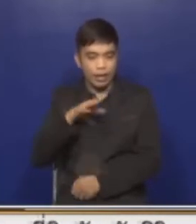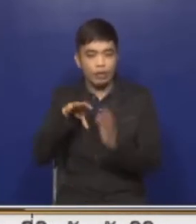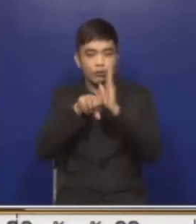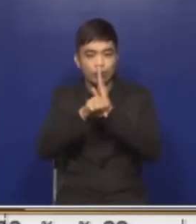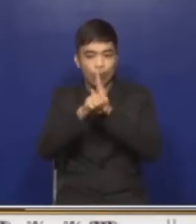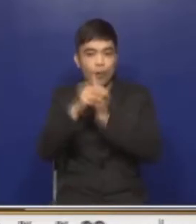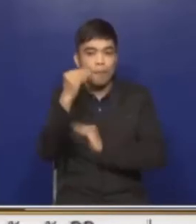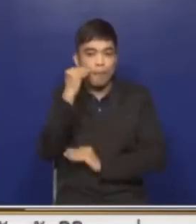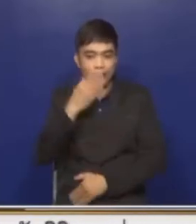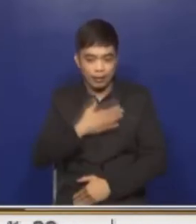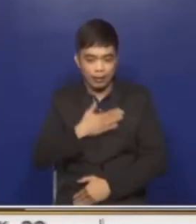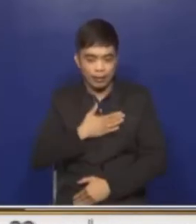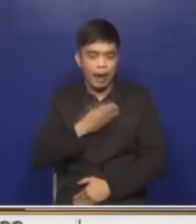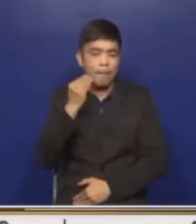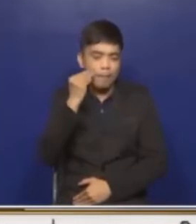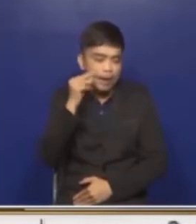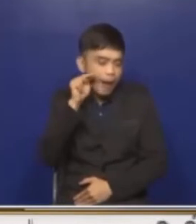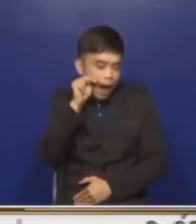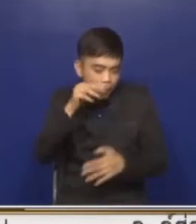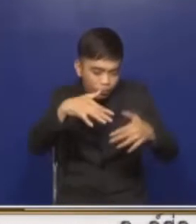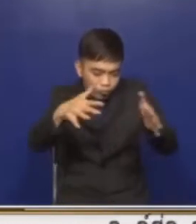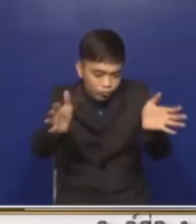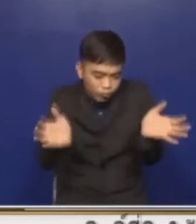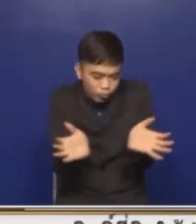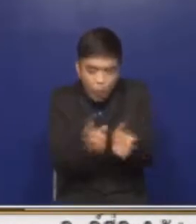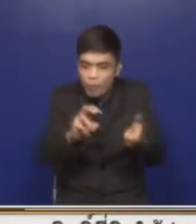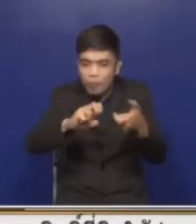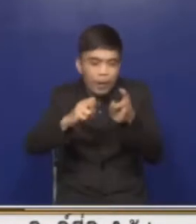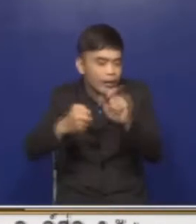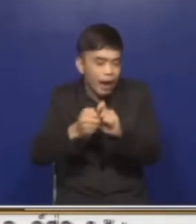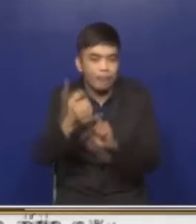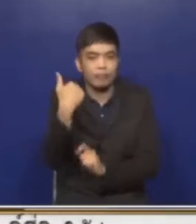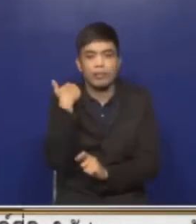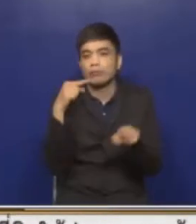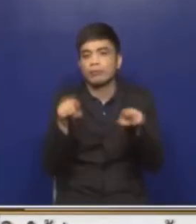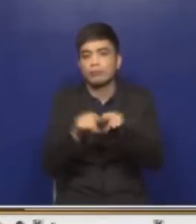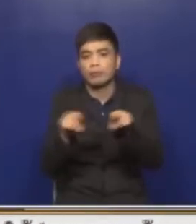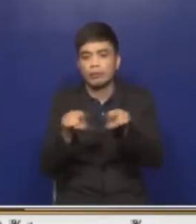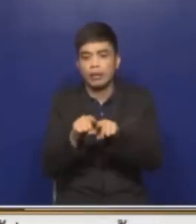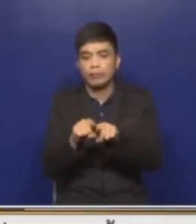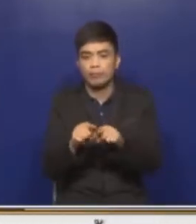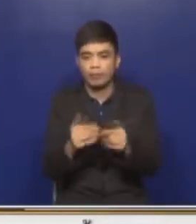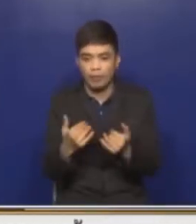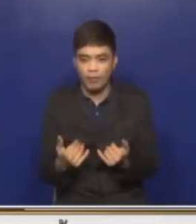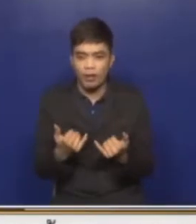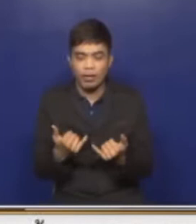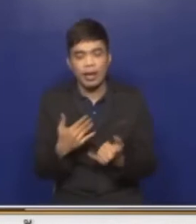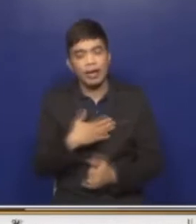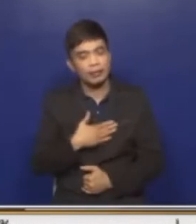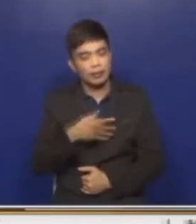ว่าแหล่งน้ำบ้านผมก็มีปัญหาวันนี้อาจจะไม่หยิบมาเต็มร้อย